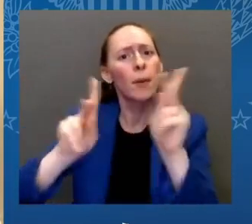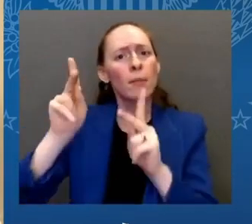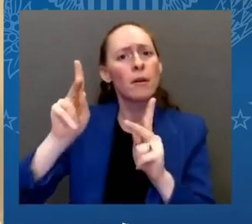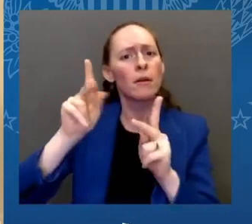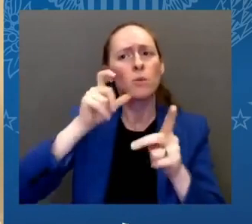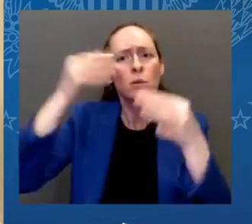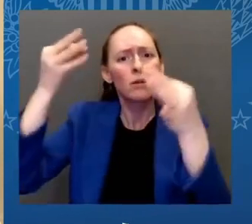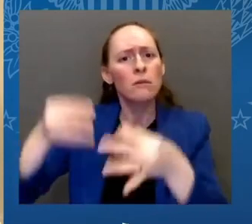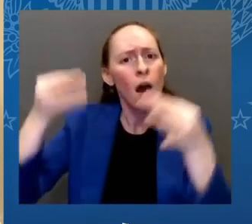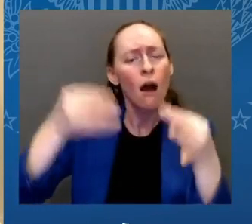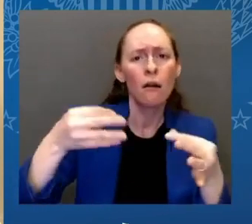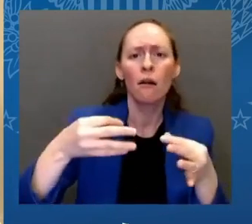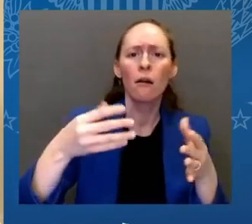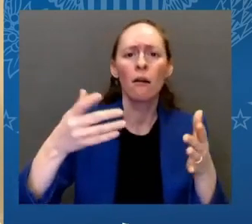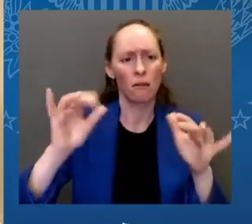не переливки.